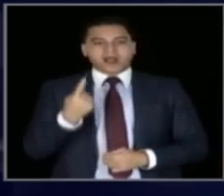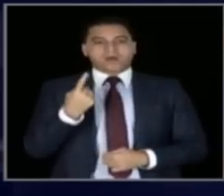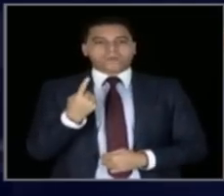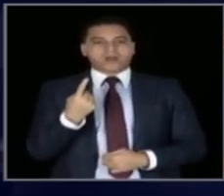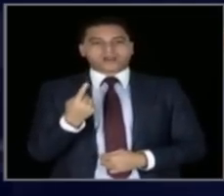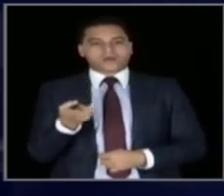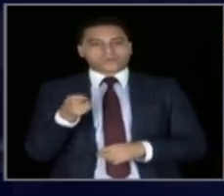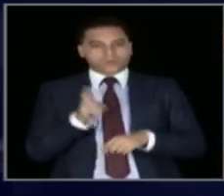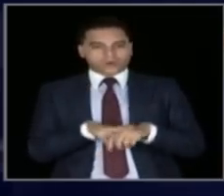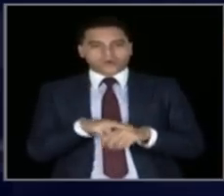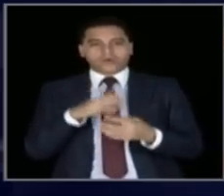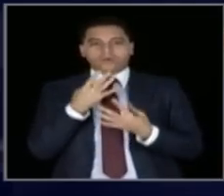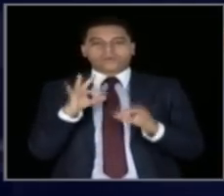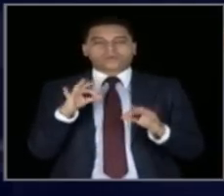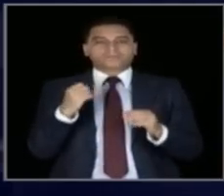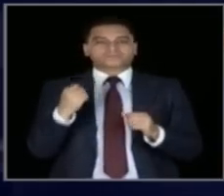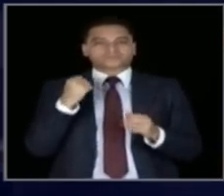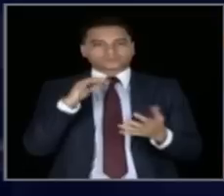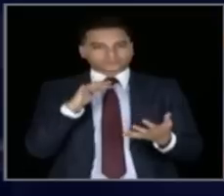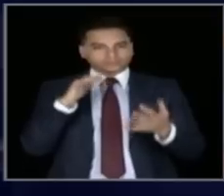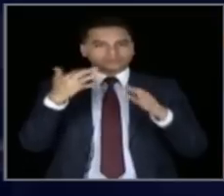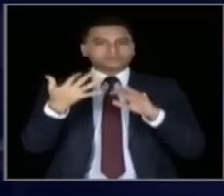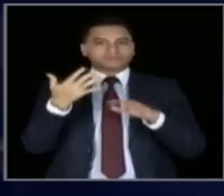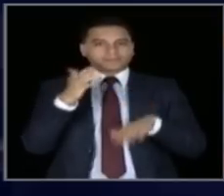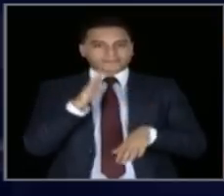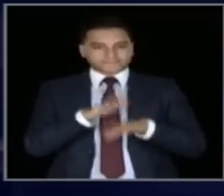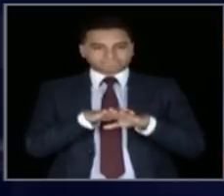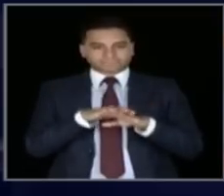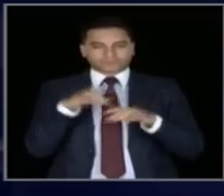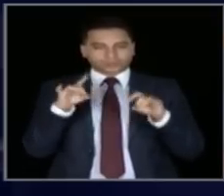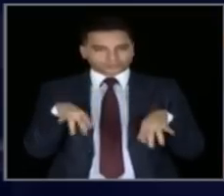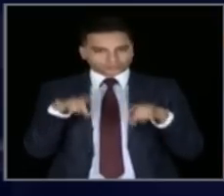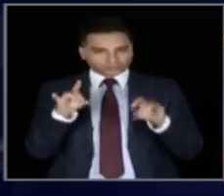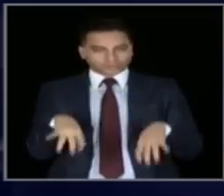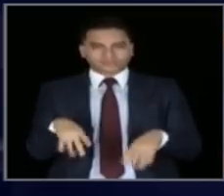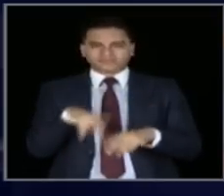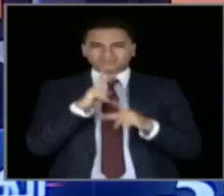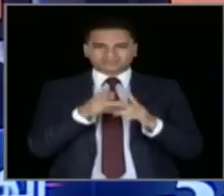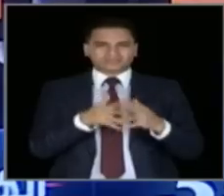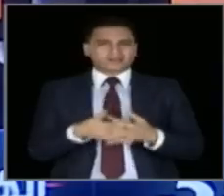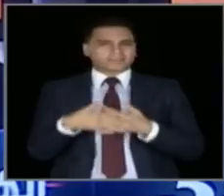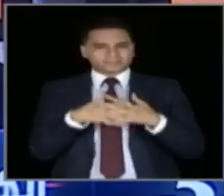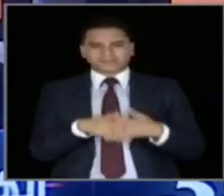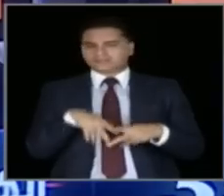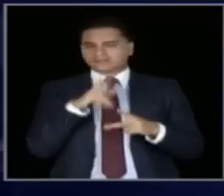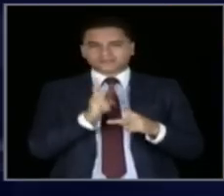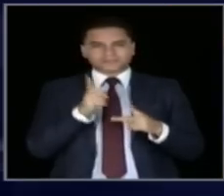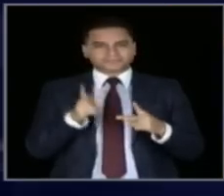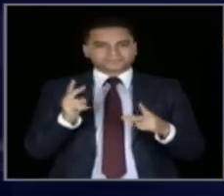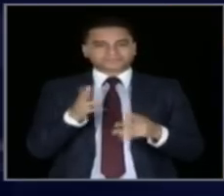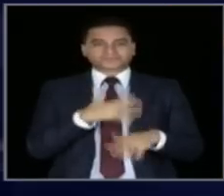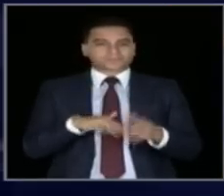ويمبلدون وكل بطولات الرولان جاروس وأستراليا المفتوحة وأمريكا المفتوحة. نحيي